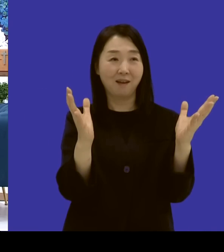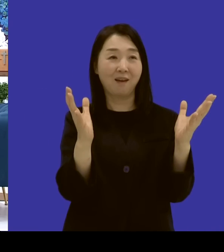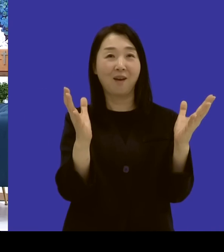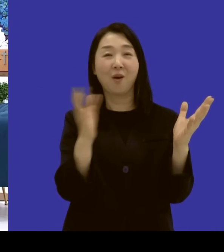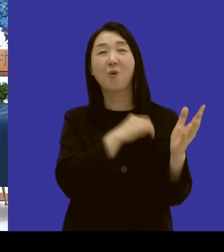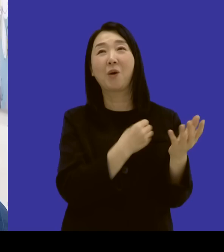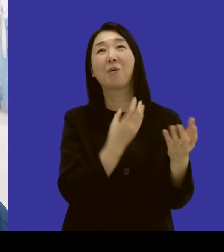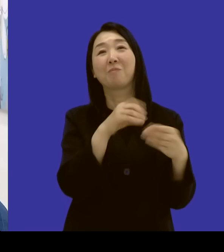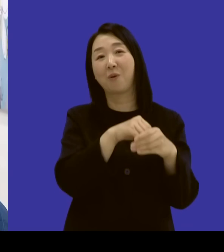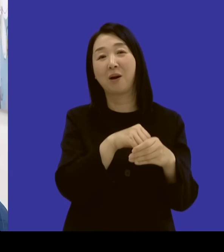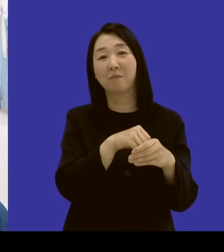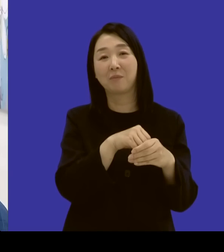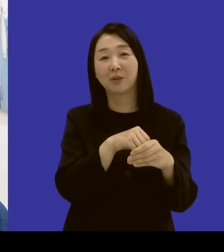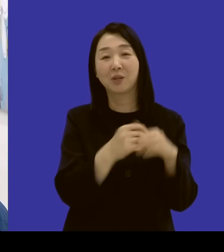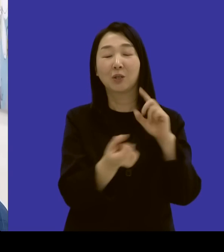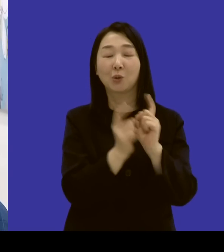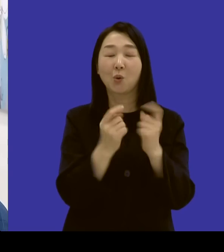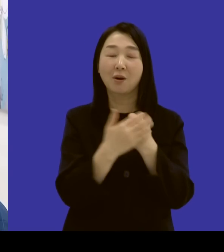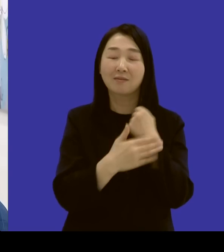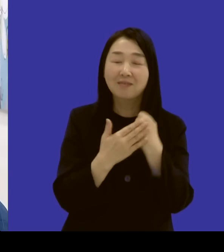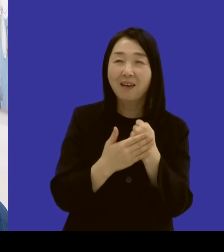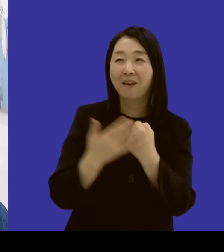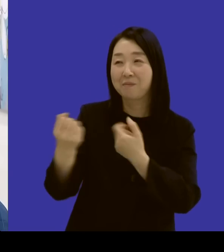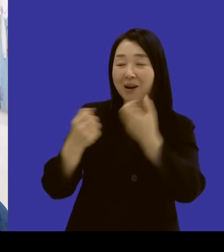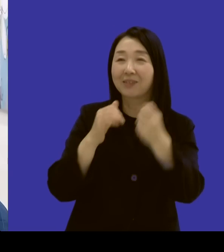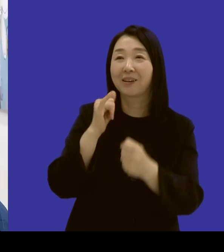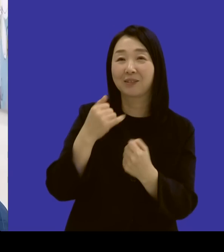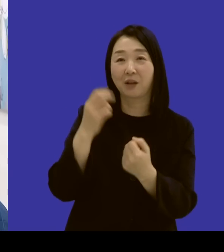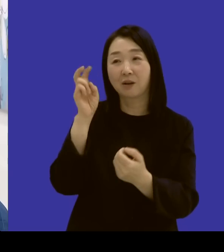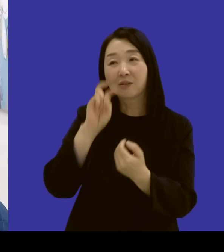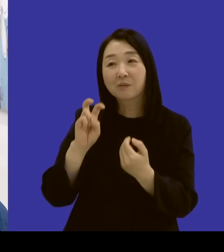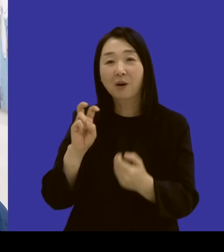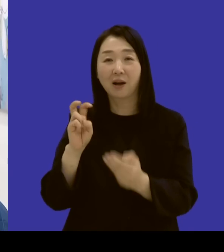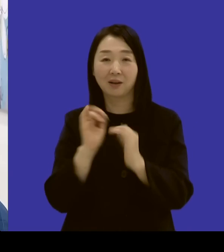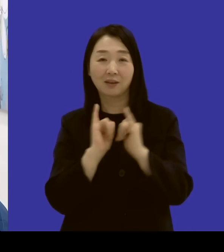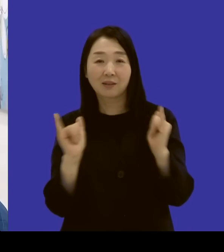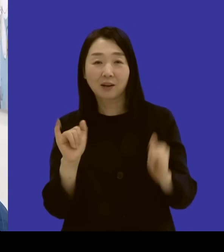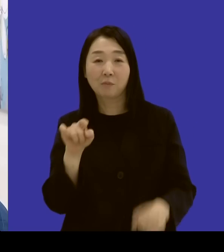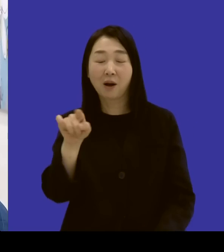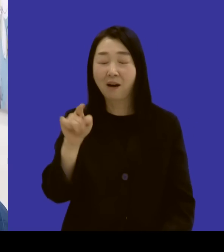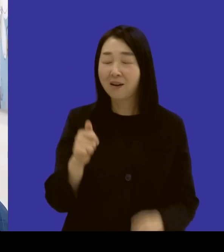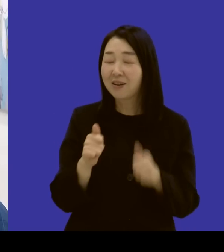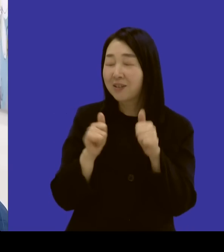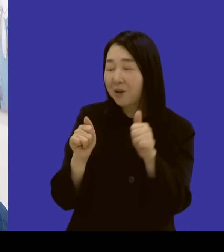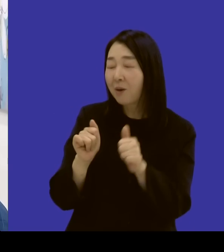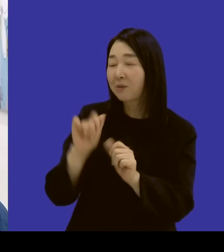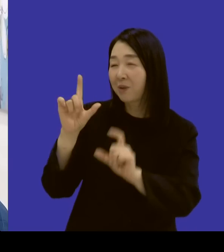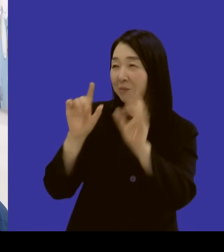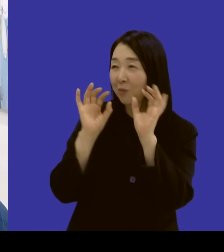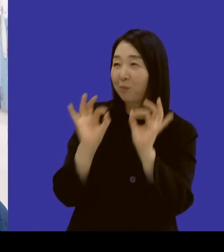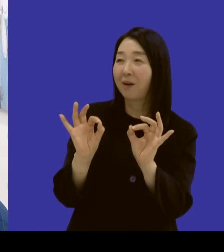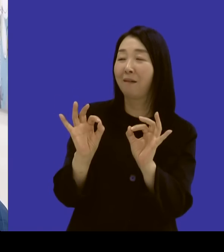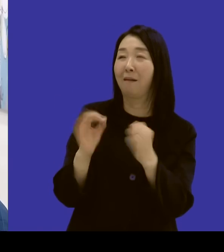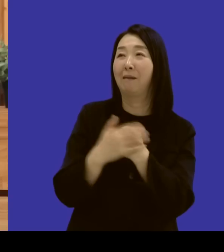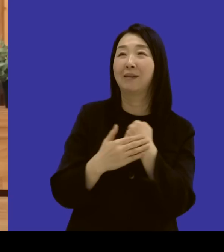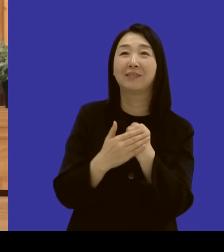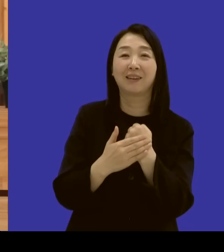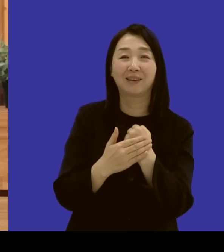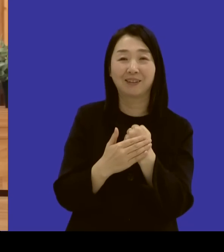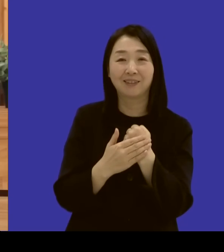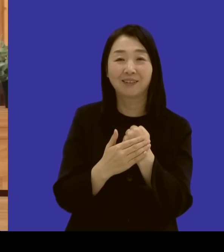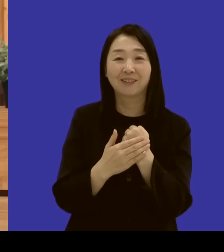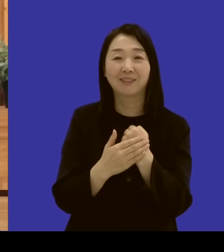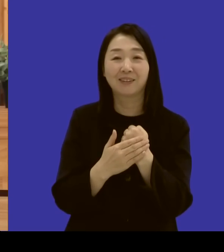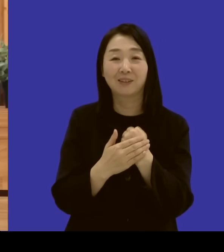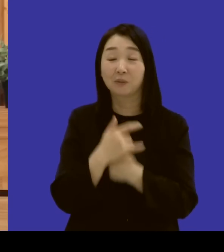계세요. 그러면 서로 은혜를 받는 거예요. 음악하는 친구들은 이분께 이렇게 열심히 하는 그런 그러니까 그분들이